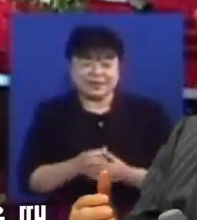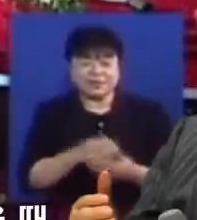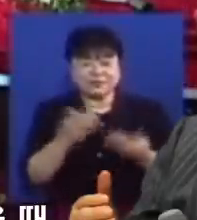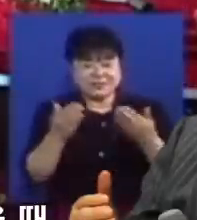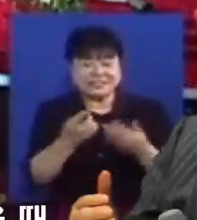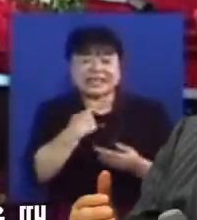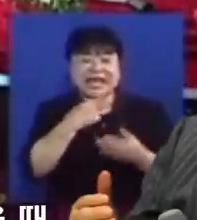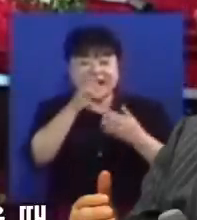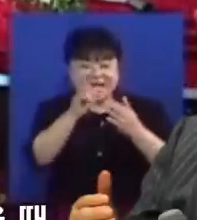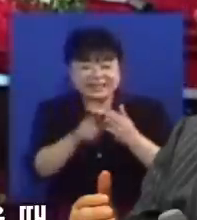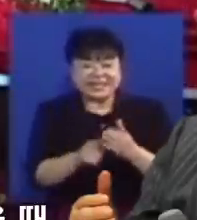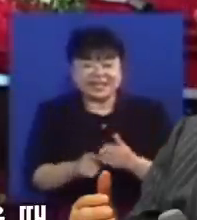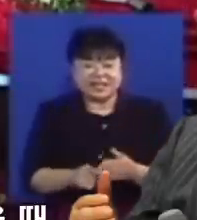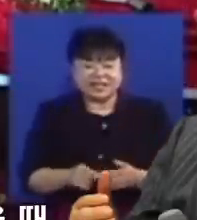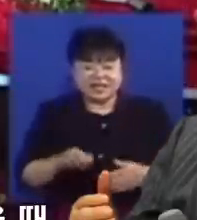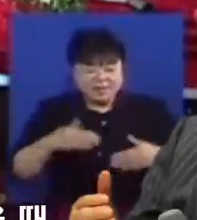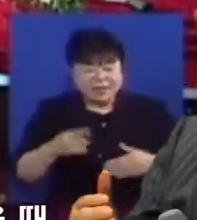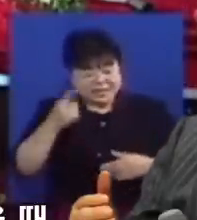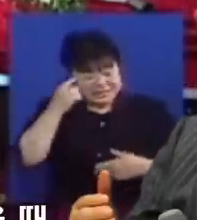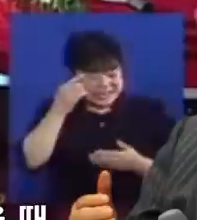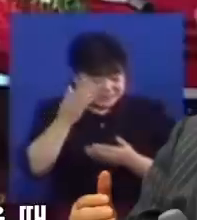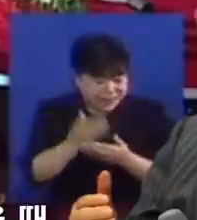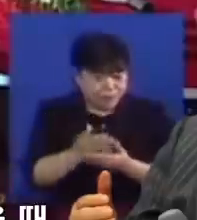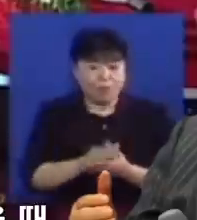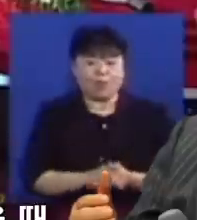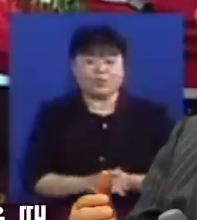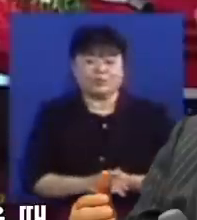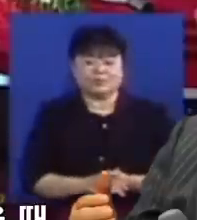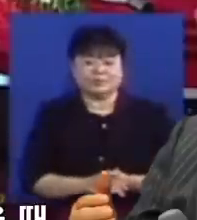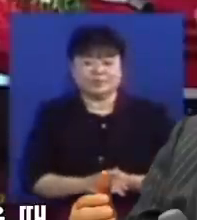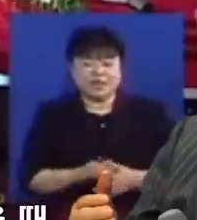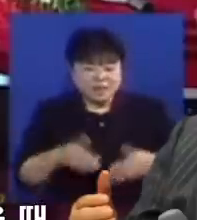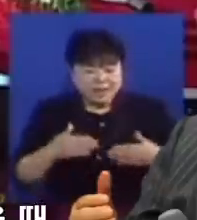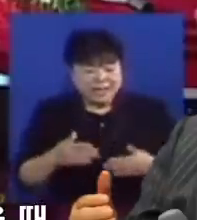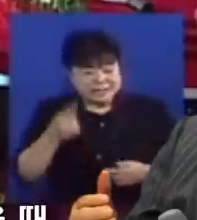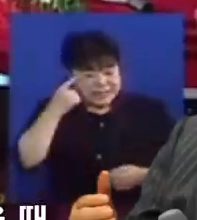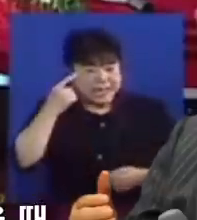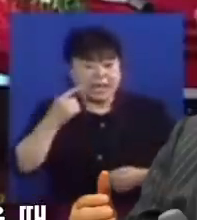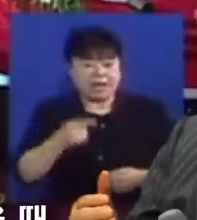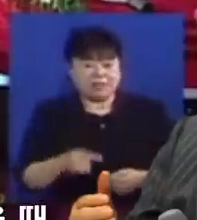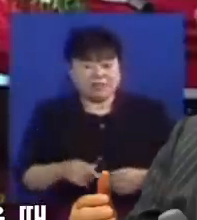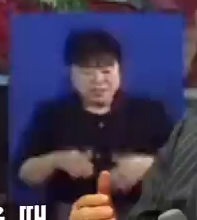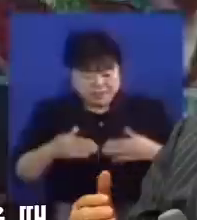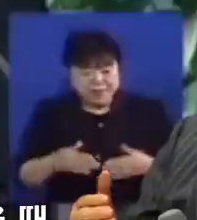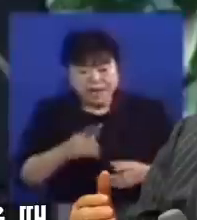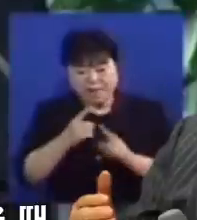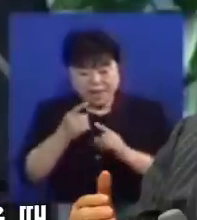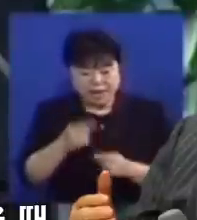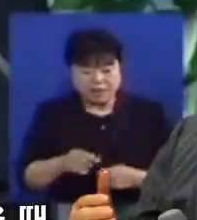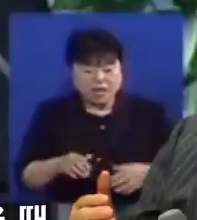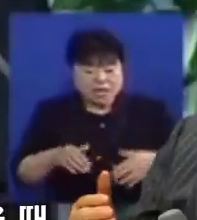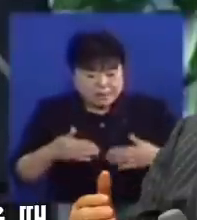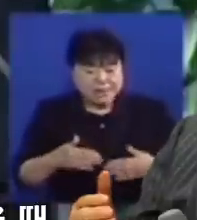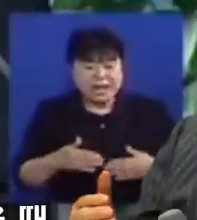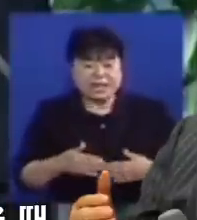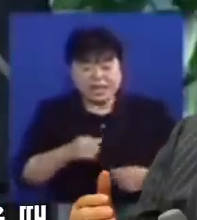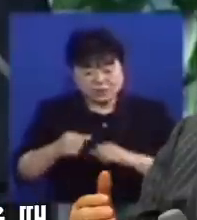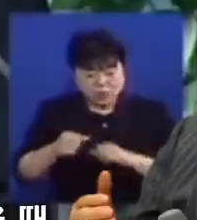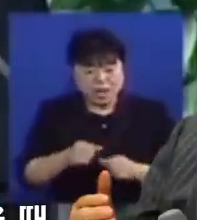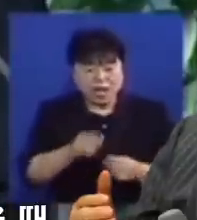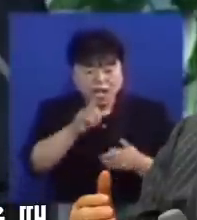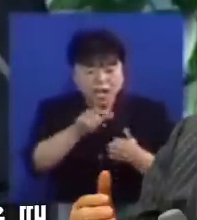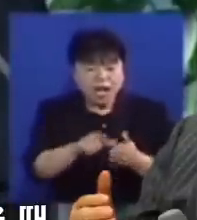일을 당할 때 성급하게 대하면 낭패하는 것입니다. 성급하게 생각하고 성급하게 말하고 성급하게